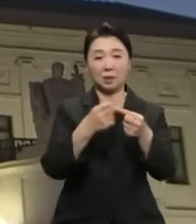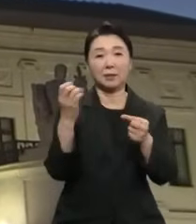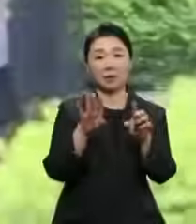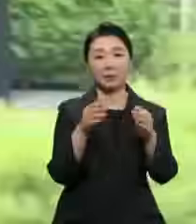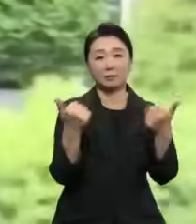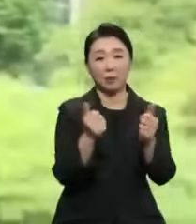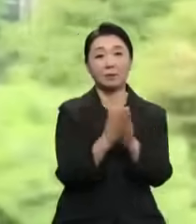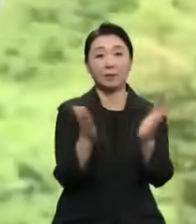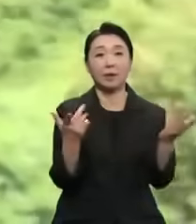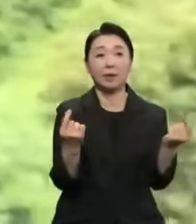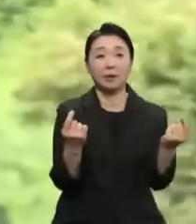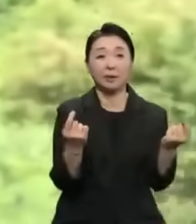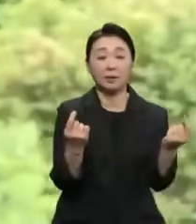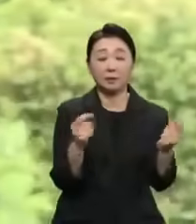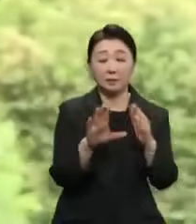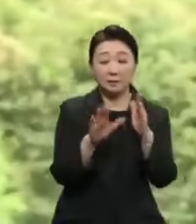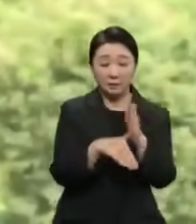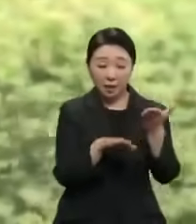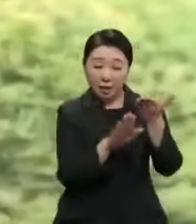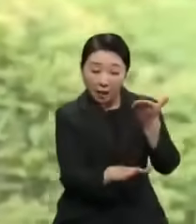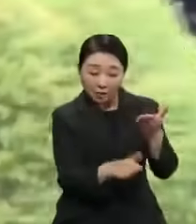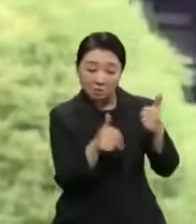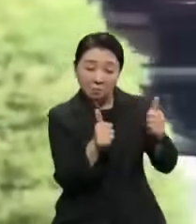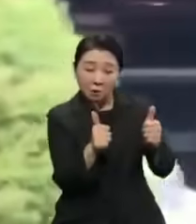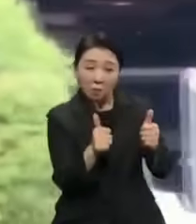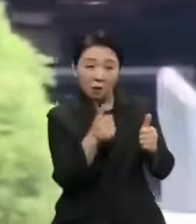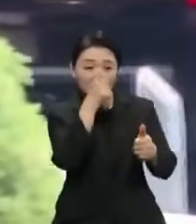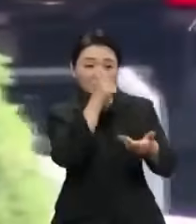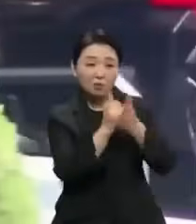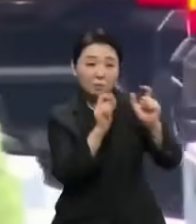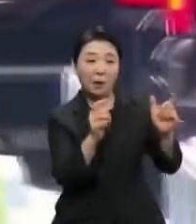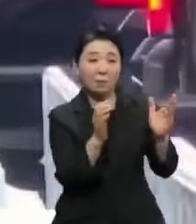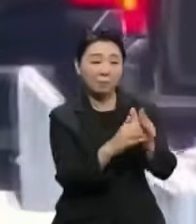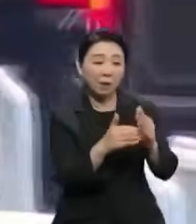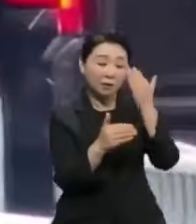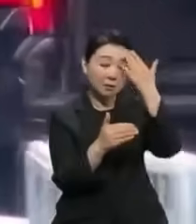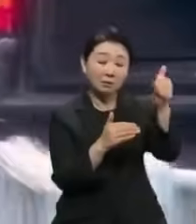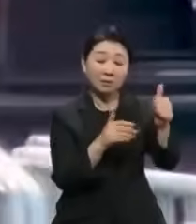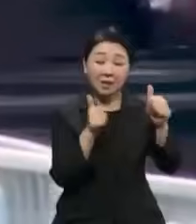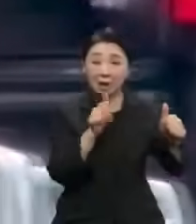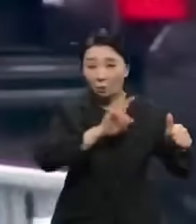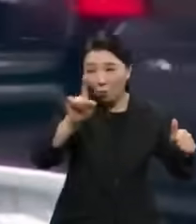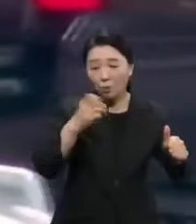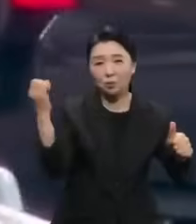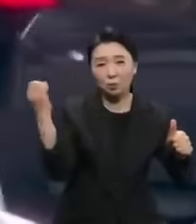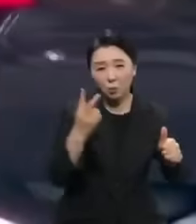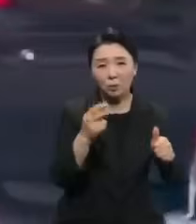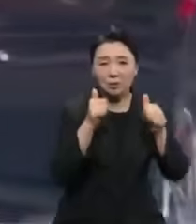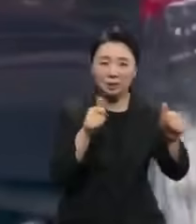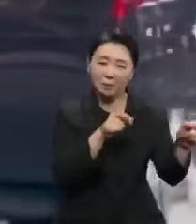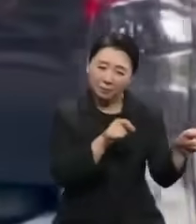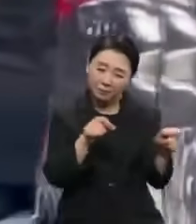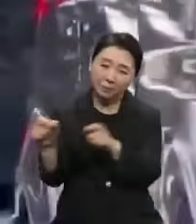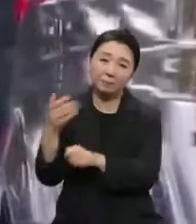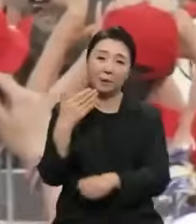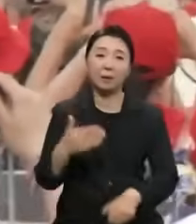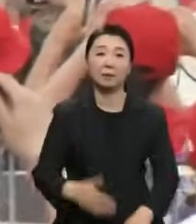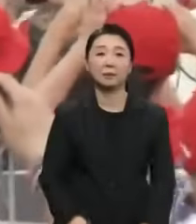엽니다. 그 사이 하급심 법원이 유죄를 선고해도 트럼프가 항고하면 또 재판은 길어질 수밖에